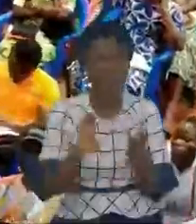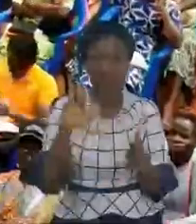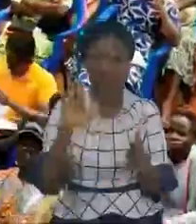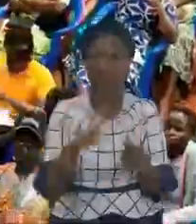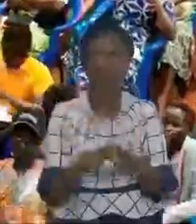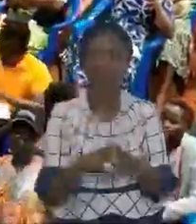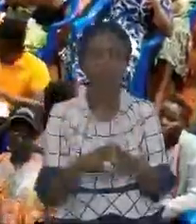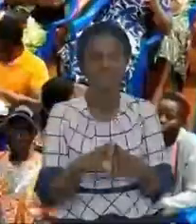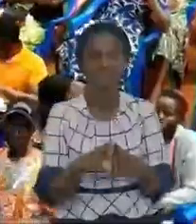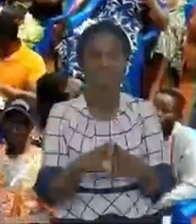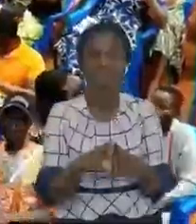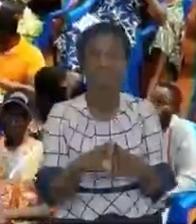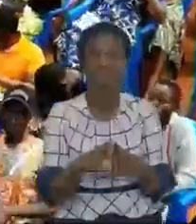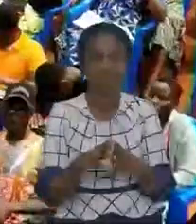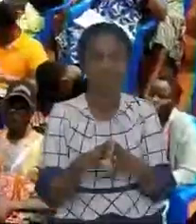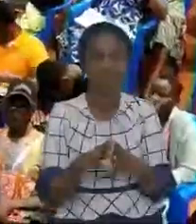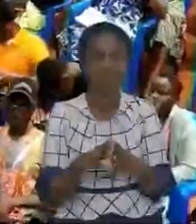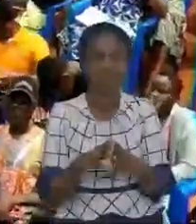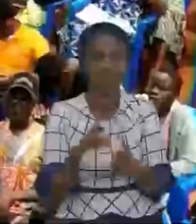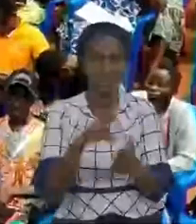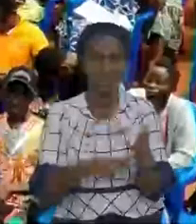Lisons le verset 19.